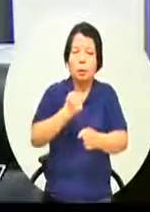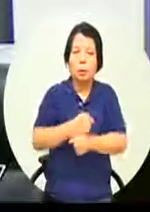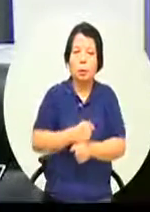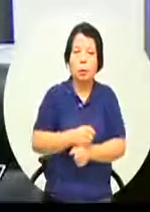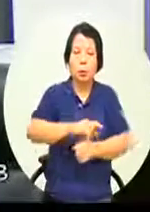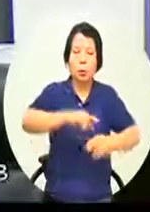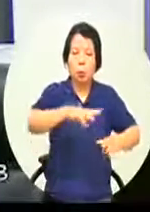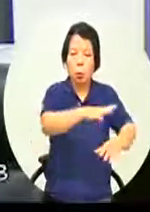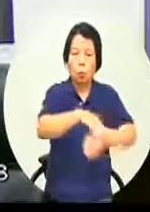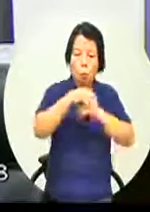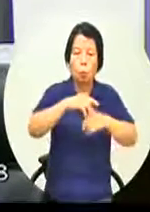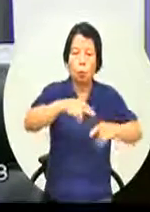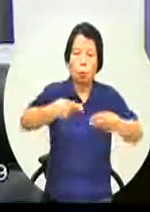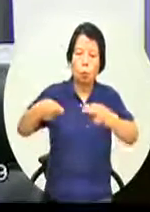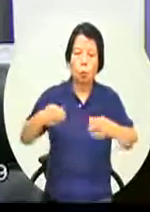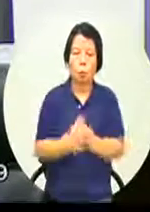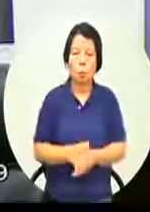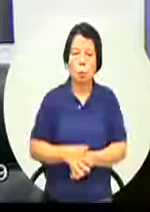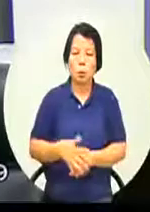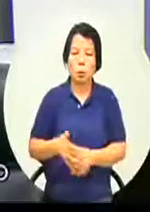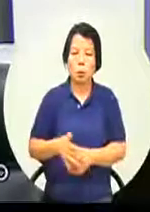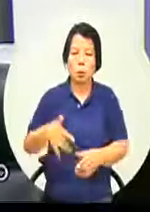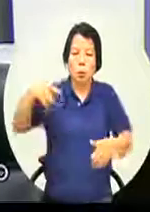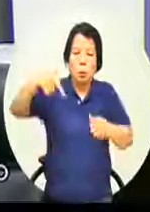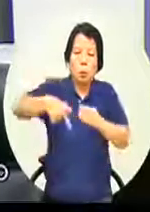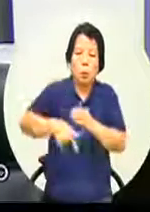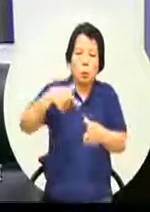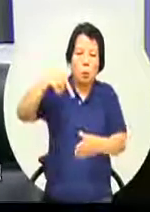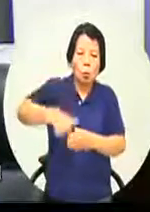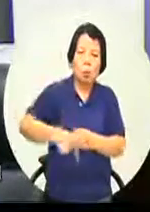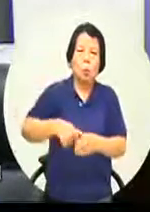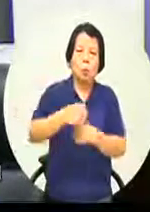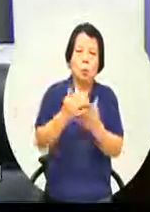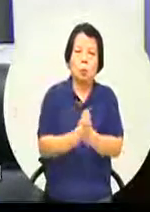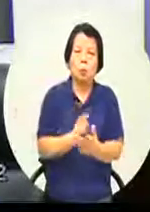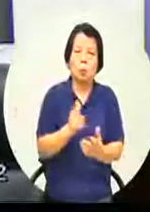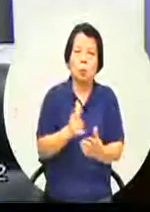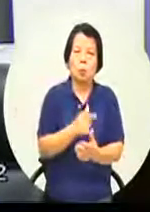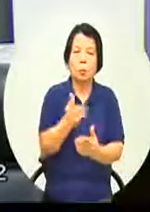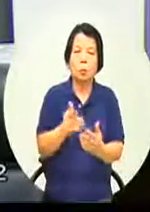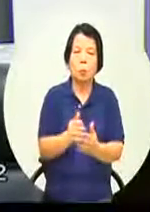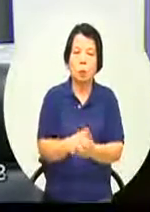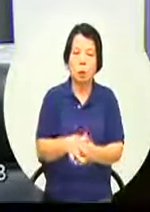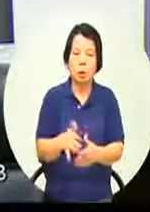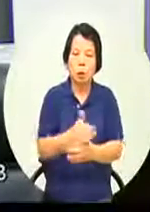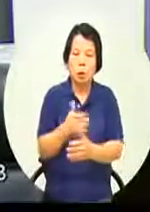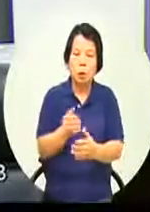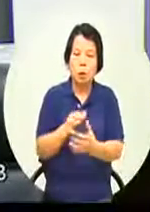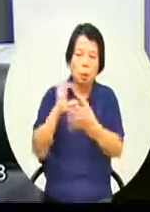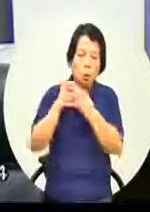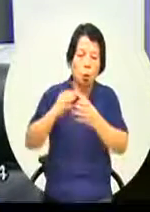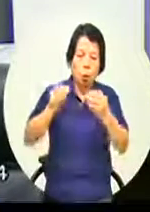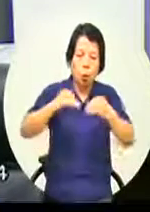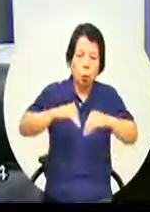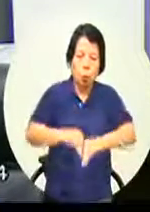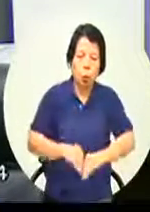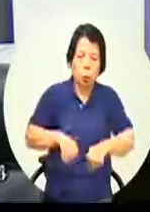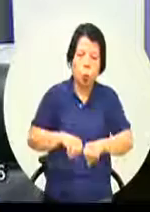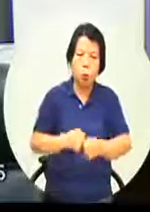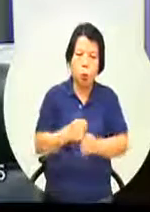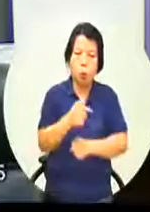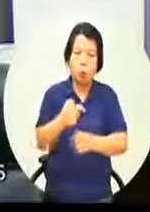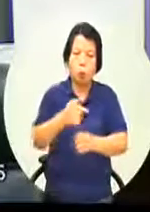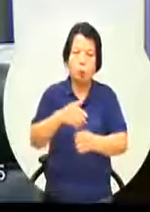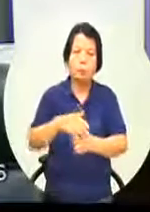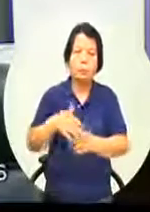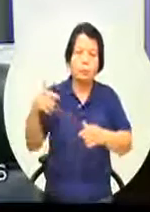哦，抢修就是先灌一些，哦，灌一些让它免于，哦，再继续塌陷的东西，哦，但是呢，